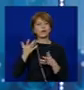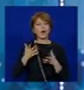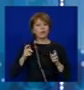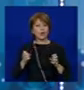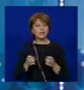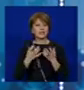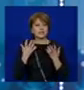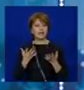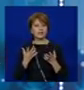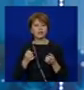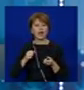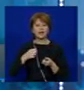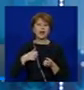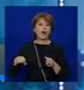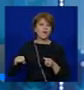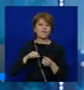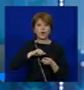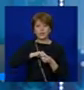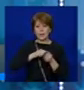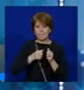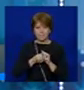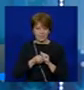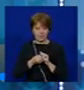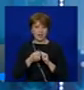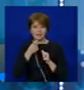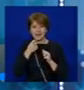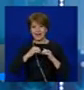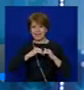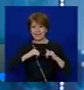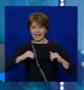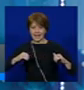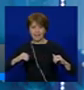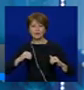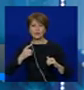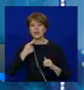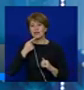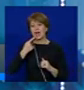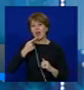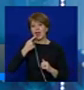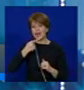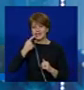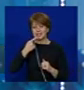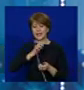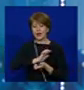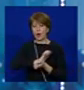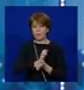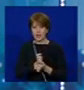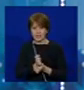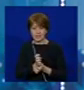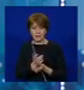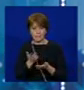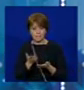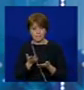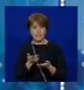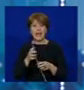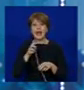битка срещу разделението и срещу езика на омразата. Водим го, за съжаление, водиме тази битка и днес 31-2 години след това.